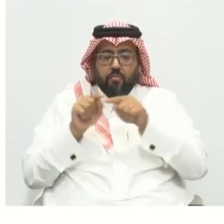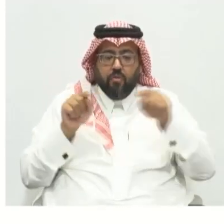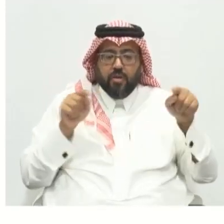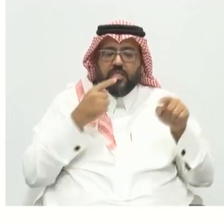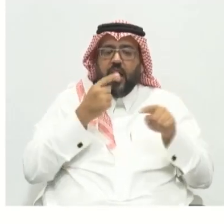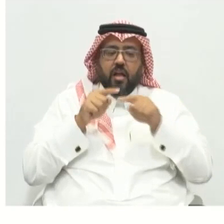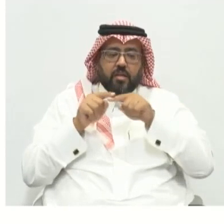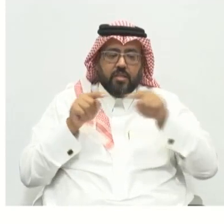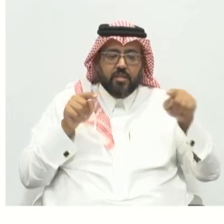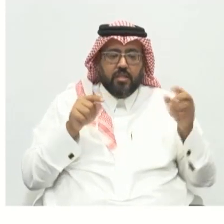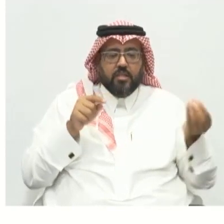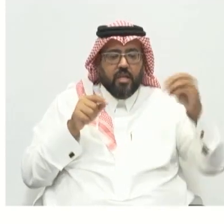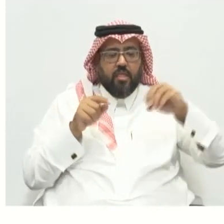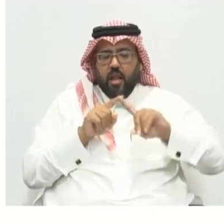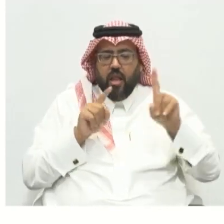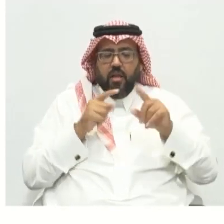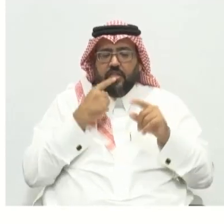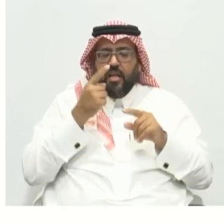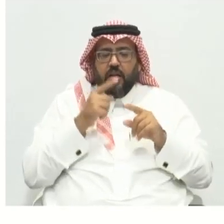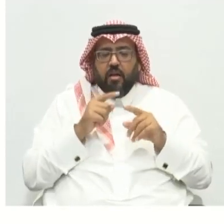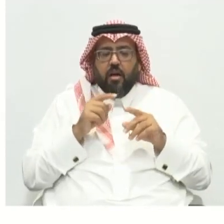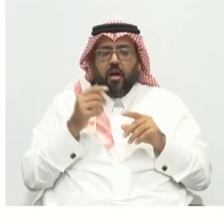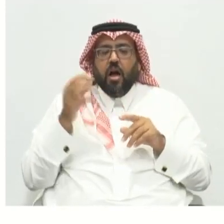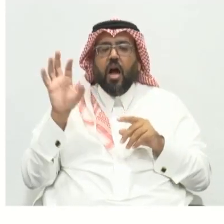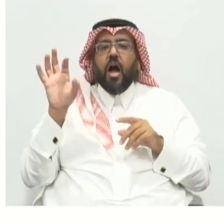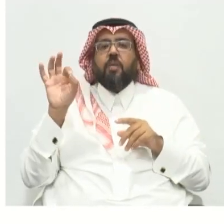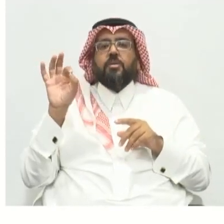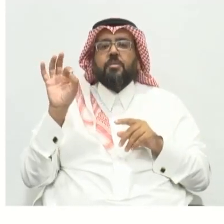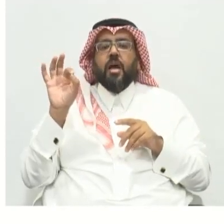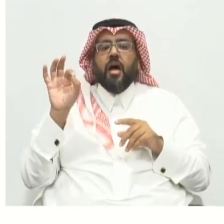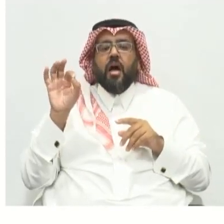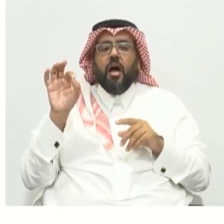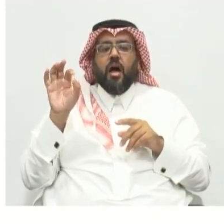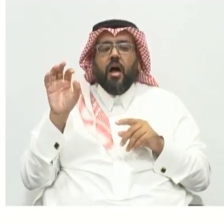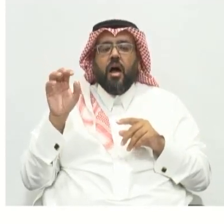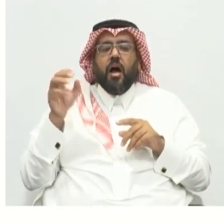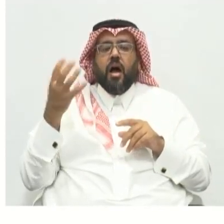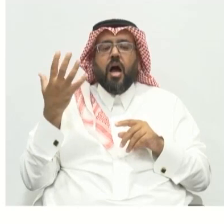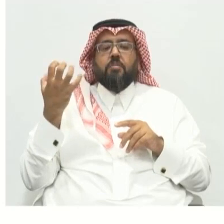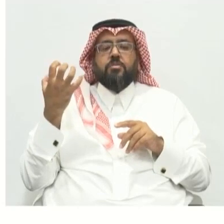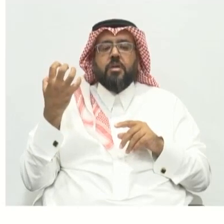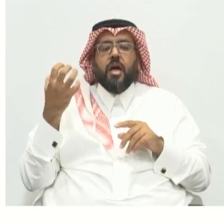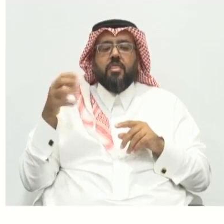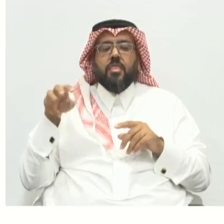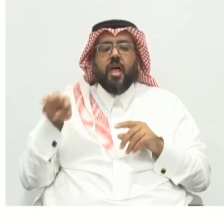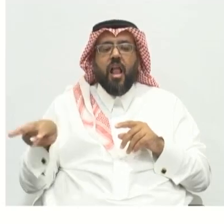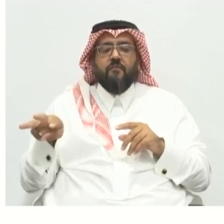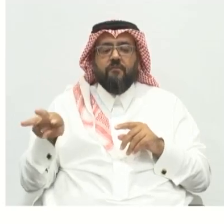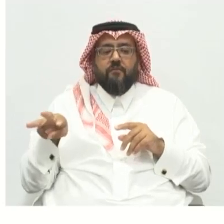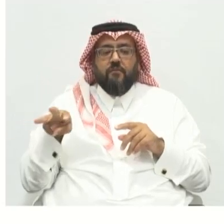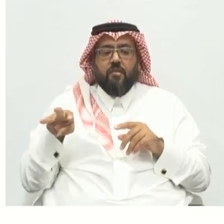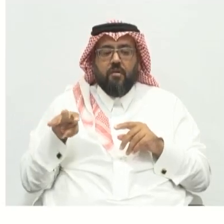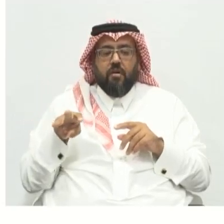تزيد على سنه وبغرامه لا تزيد على 500000 ريال او باحدى هاتين العقوبتين كل شخص يرتكب ايا من